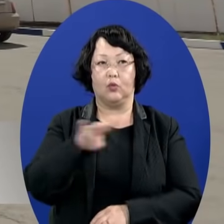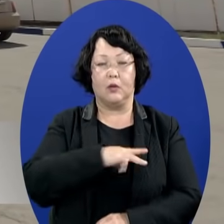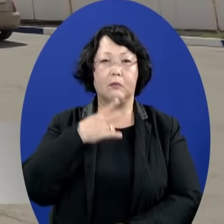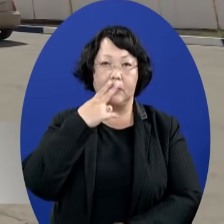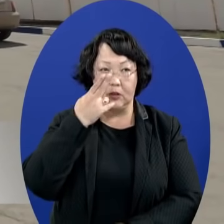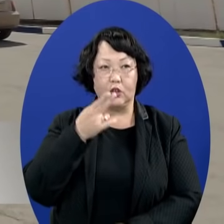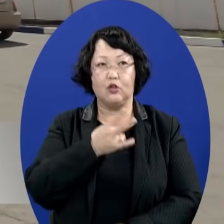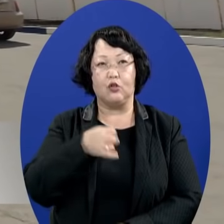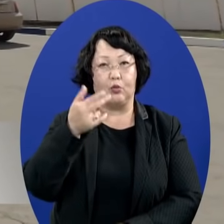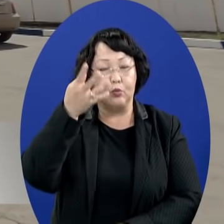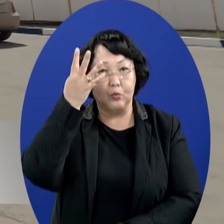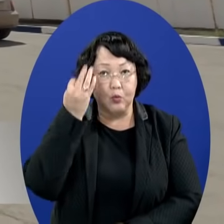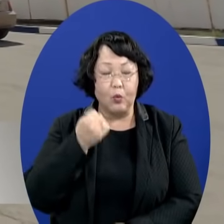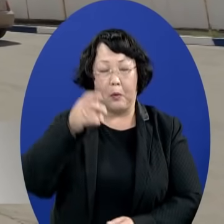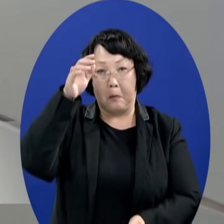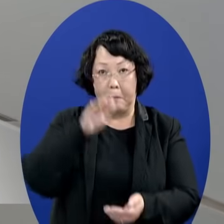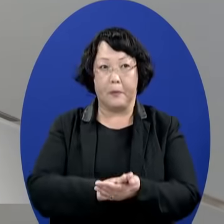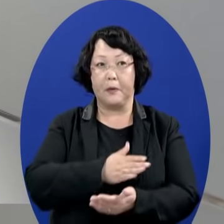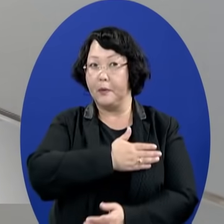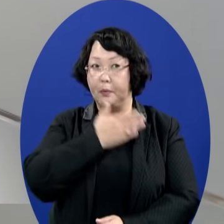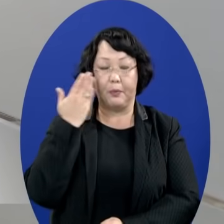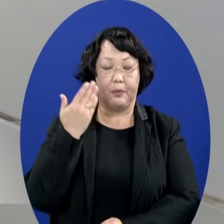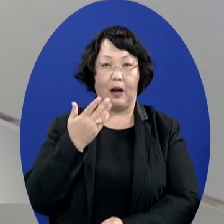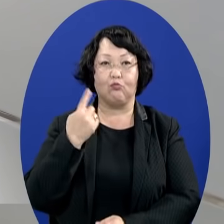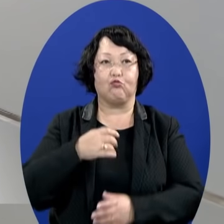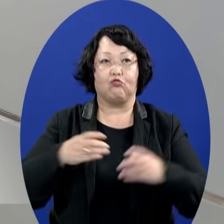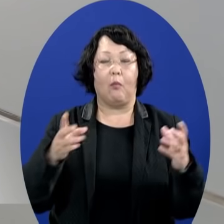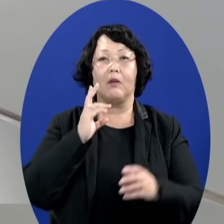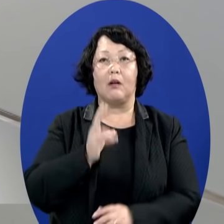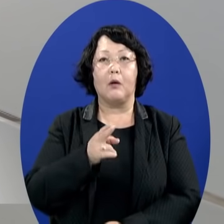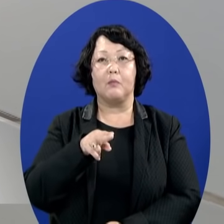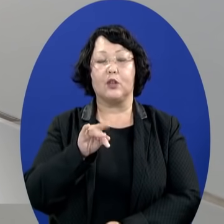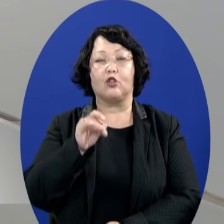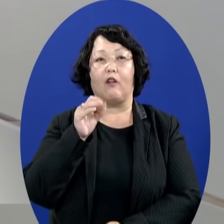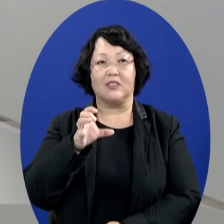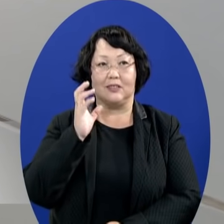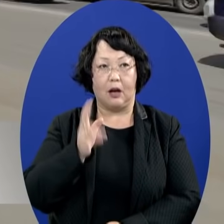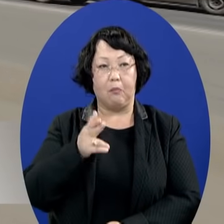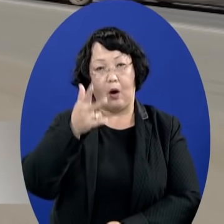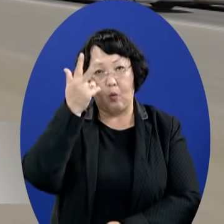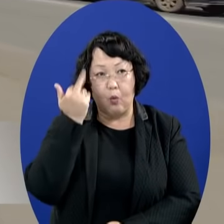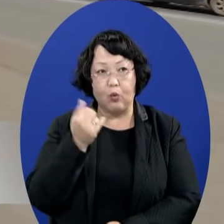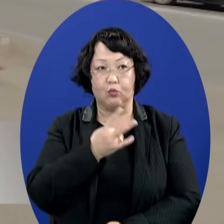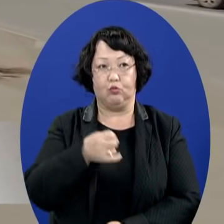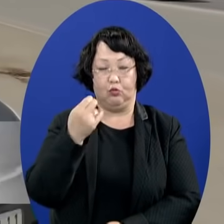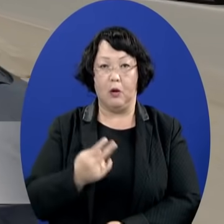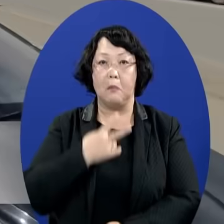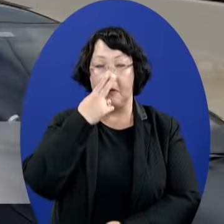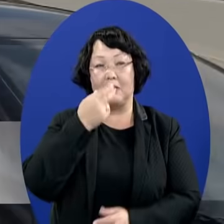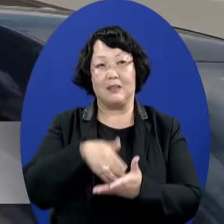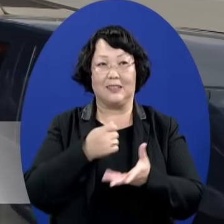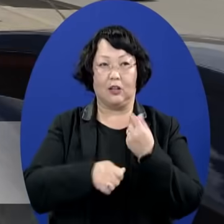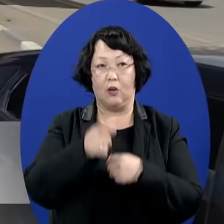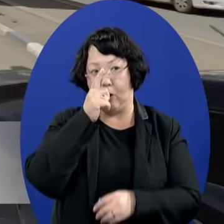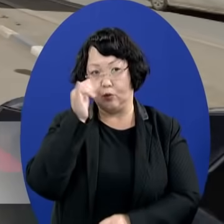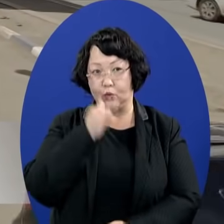4 хоногийн нөөцтэй боллоо. Шатхуу импортлогч хамгийн том компани Петровс л хэд 3 хоногийн нөөцтэй байна. Шатхуун борлуулагчид Оросын холбооны